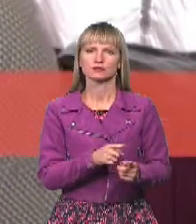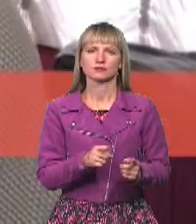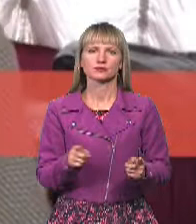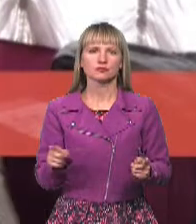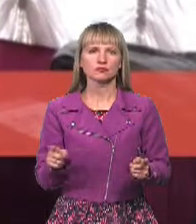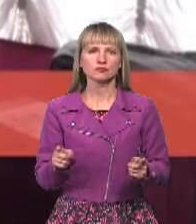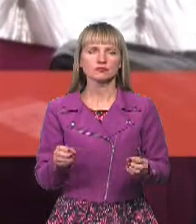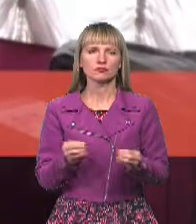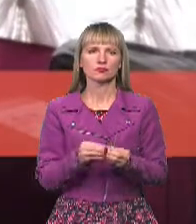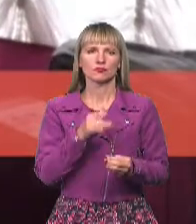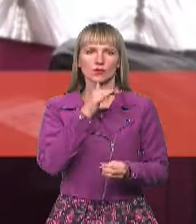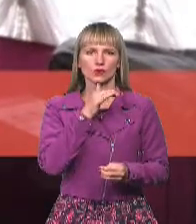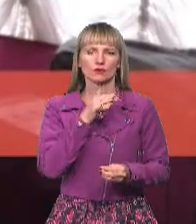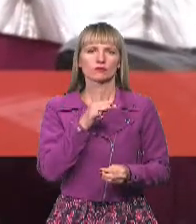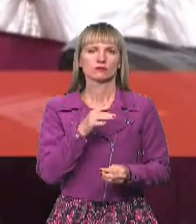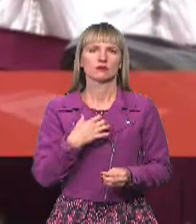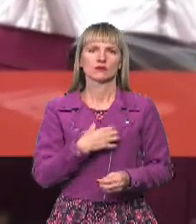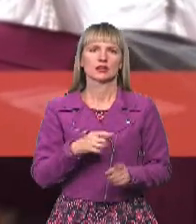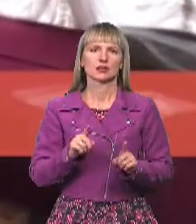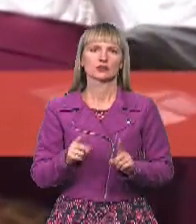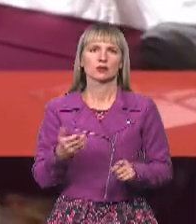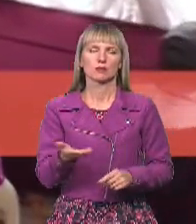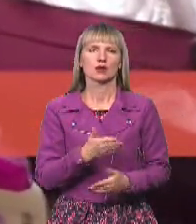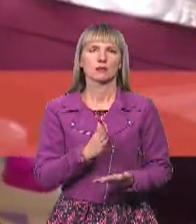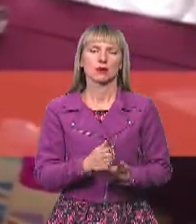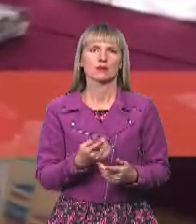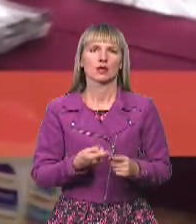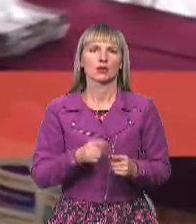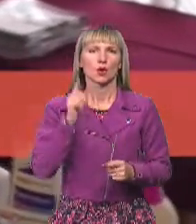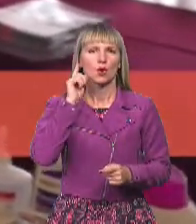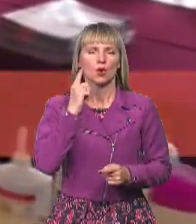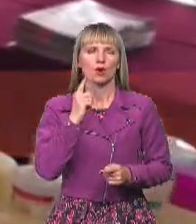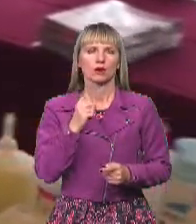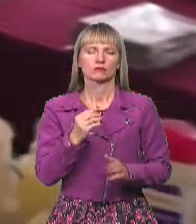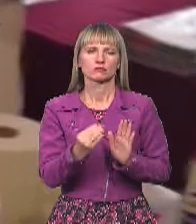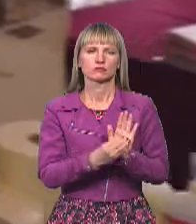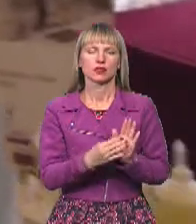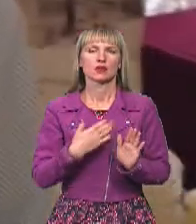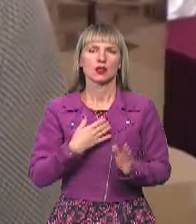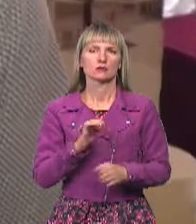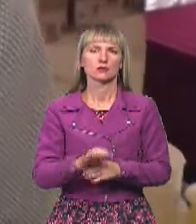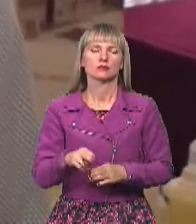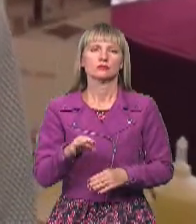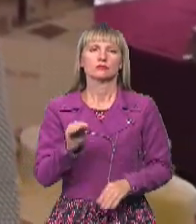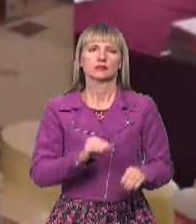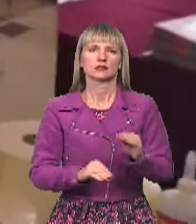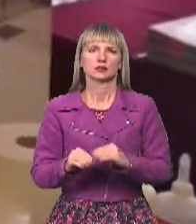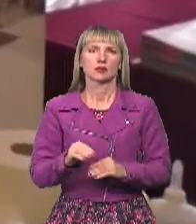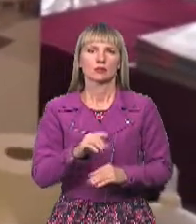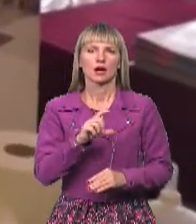Напряму вже більше 10 років. Основне те, що ми маємо, це кольорове кодування нашої продукції по системі